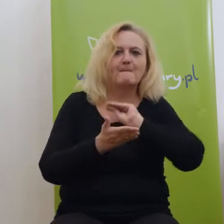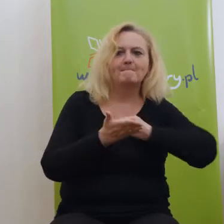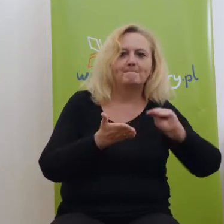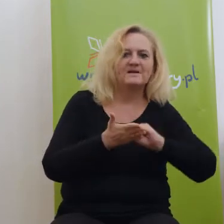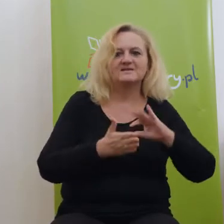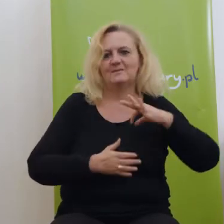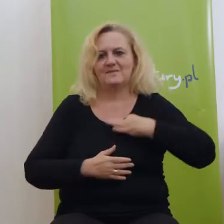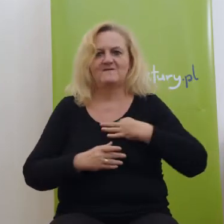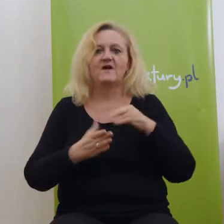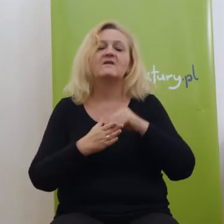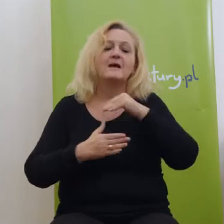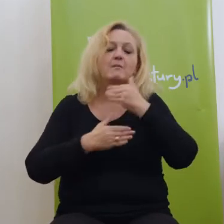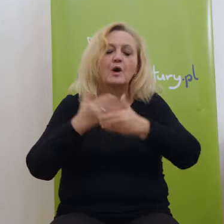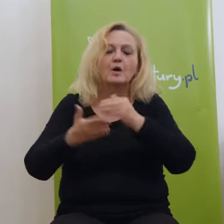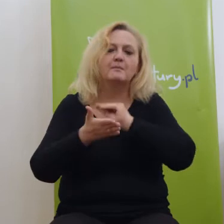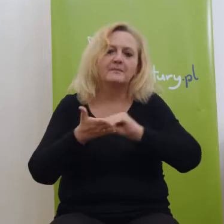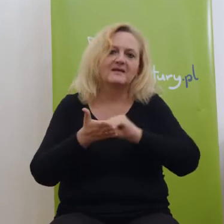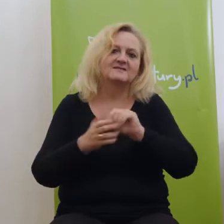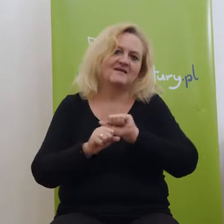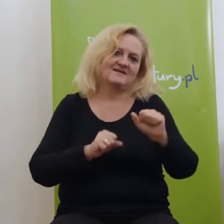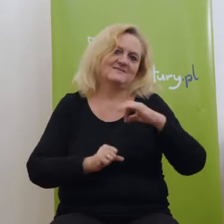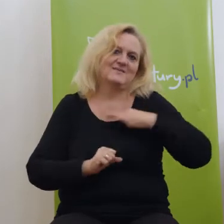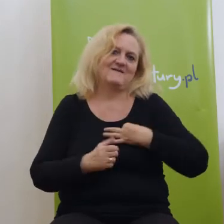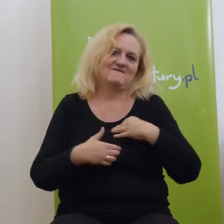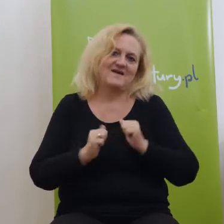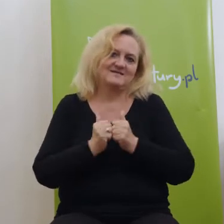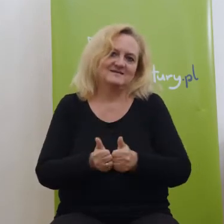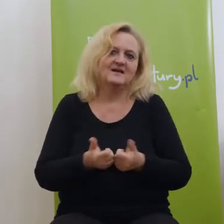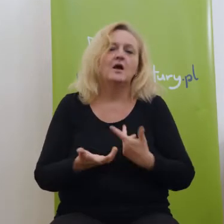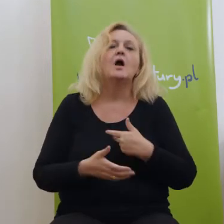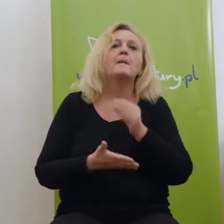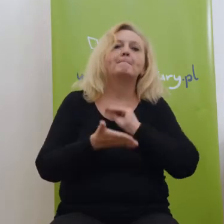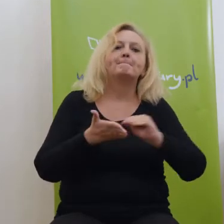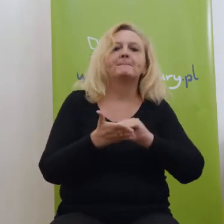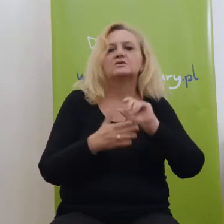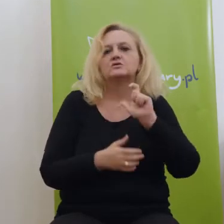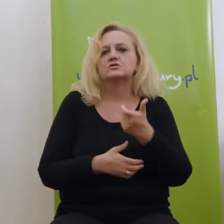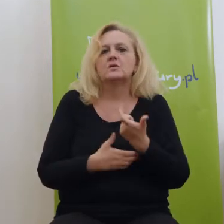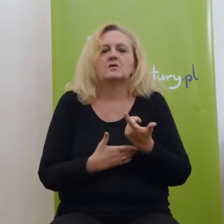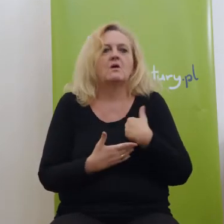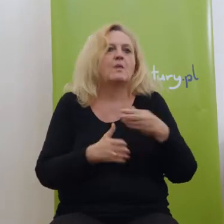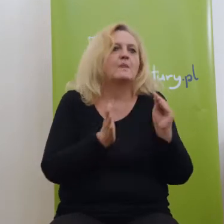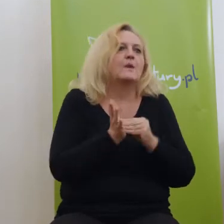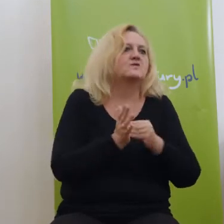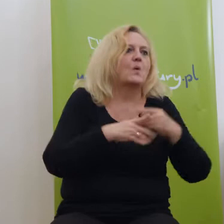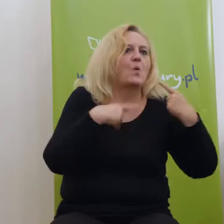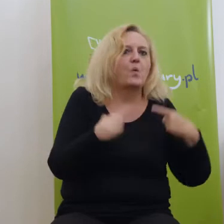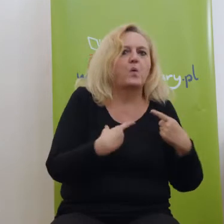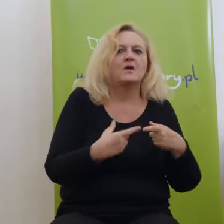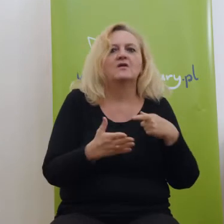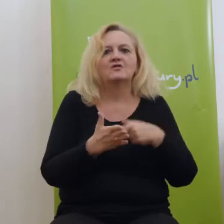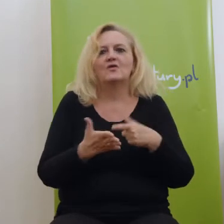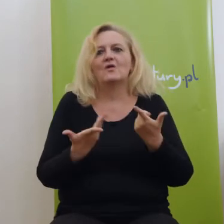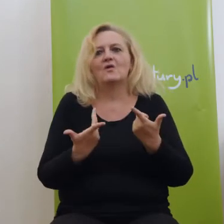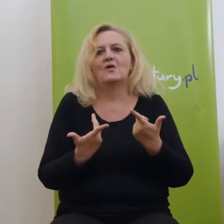super osobiste, bo sam proces pisania jest osobisty. Nawet jeżeli się pisze o rzeczach, których się nie doświadczyło, to